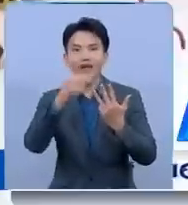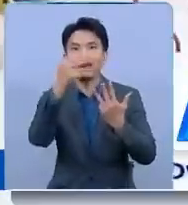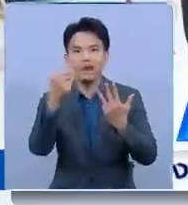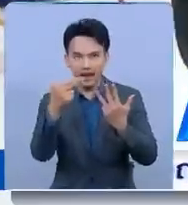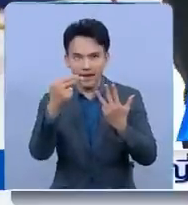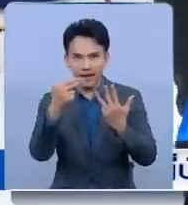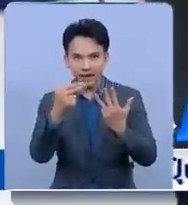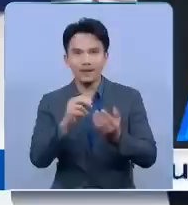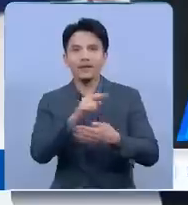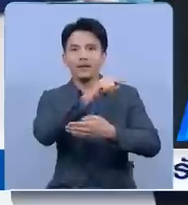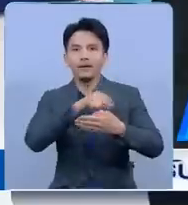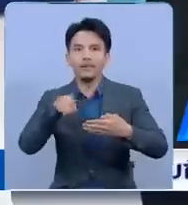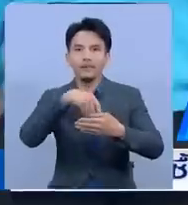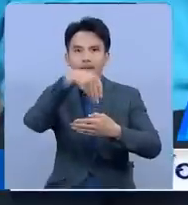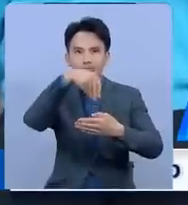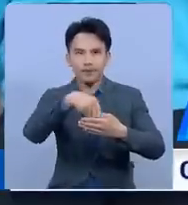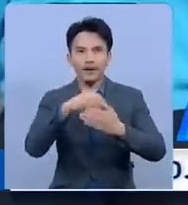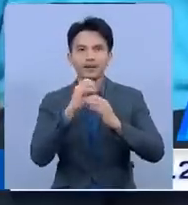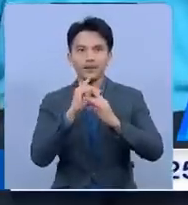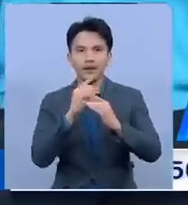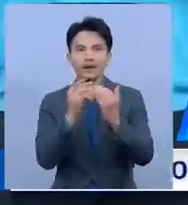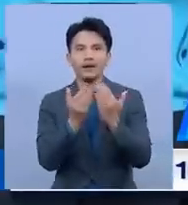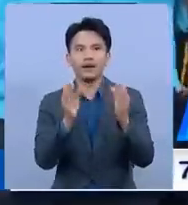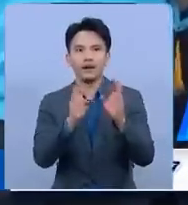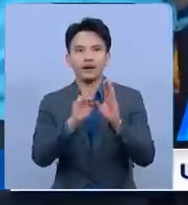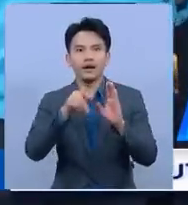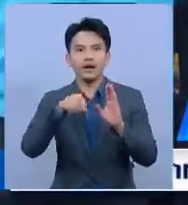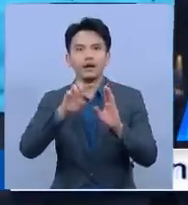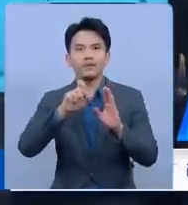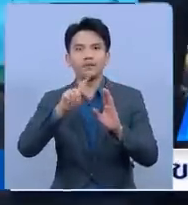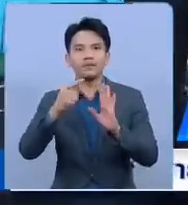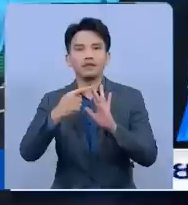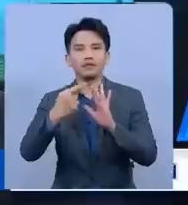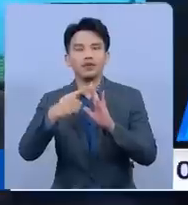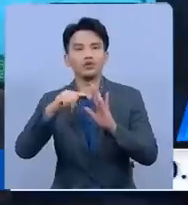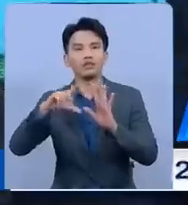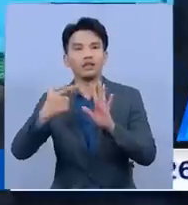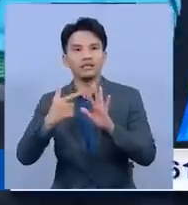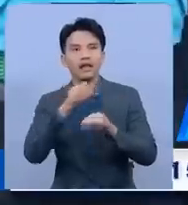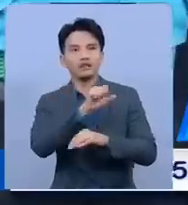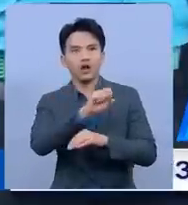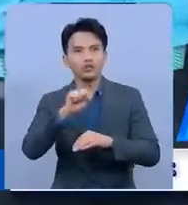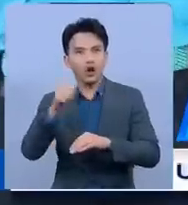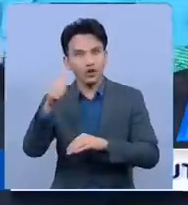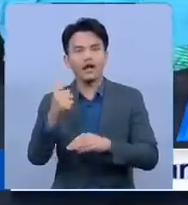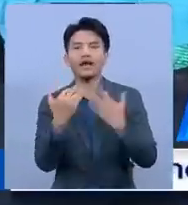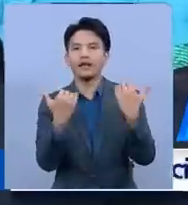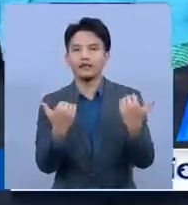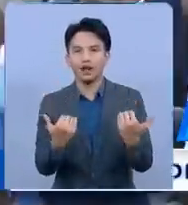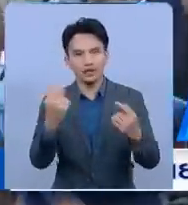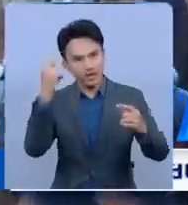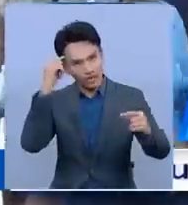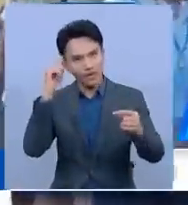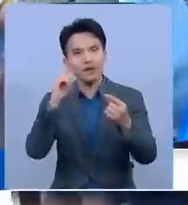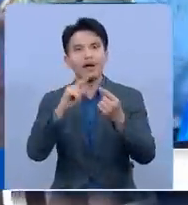เดินสนามเลือกตั้งเมืองพระอภัยมณีตระกูลปิตุเตชะครองเก้าอี้ส.ส.ได้2คนมาคราวนี้ตั้งเป้าจะประ